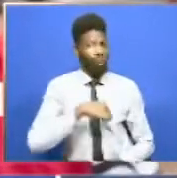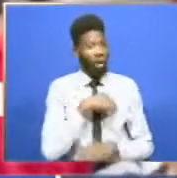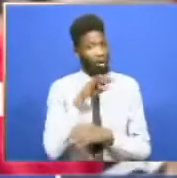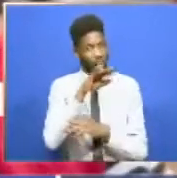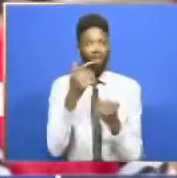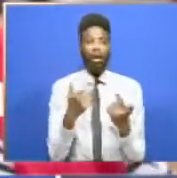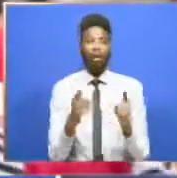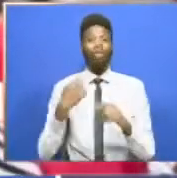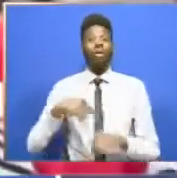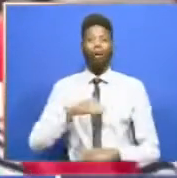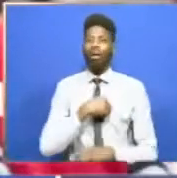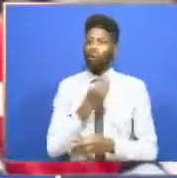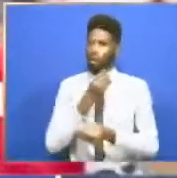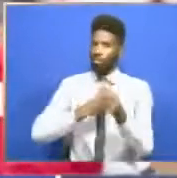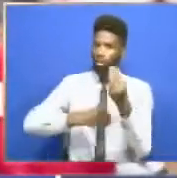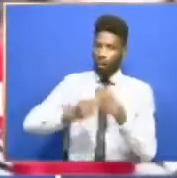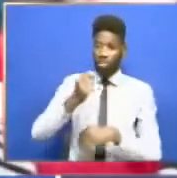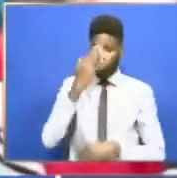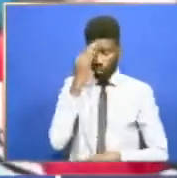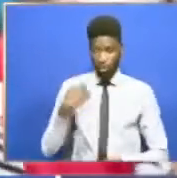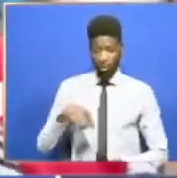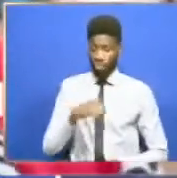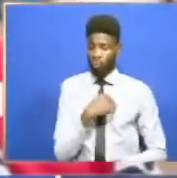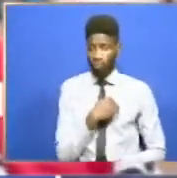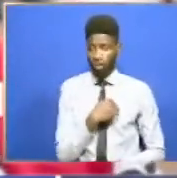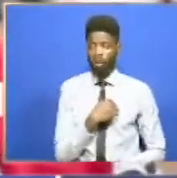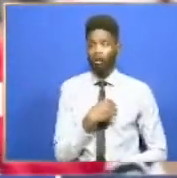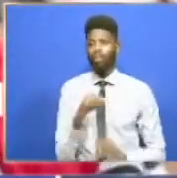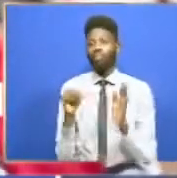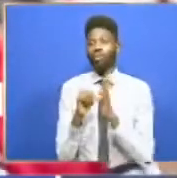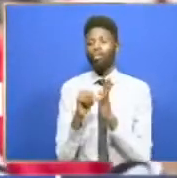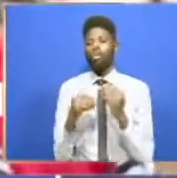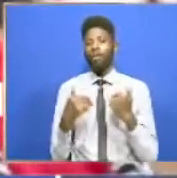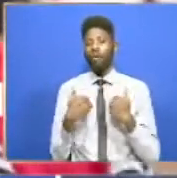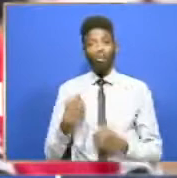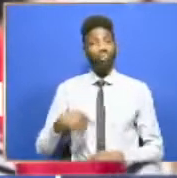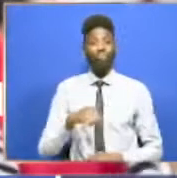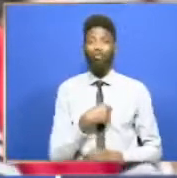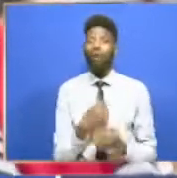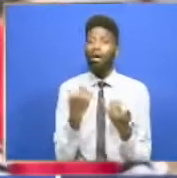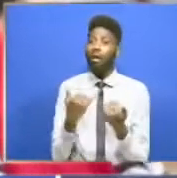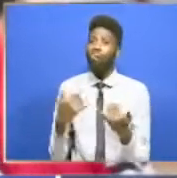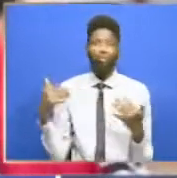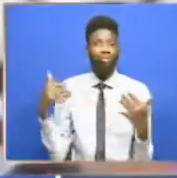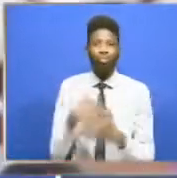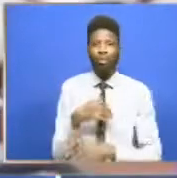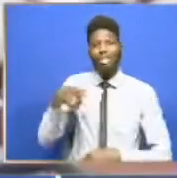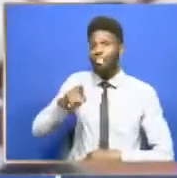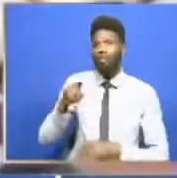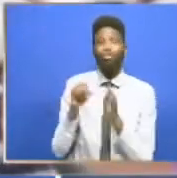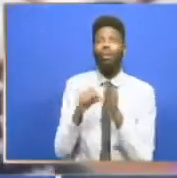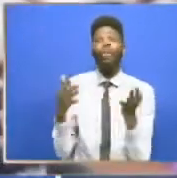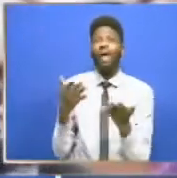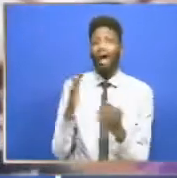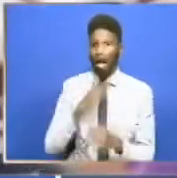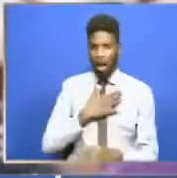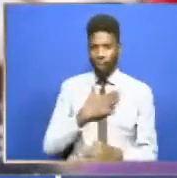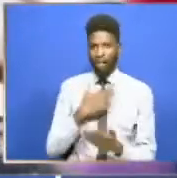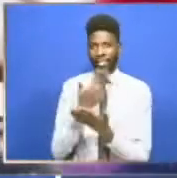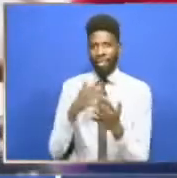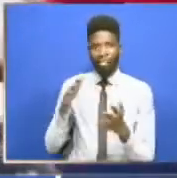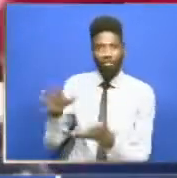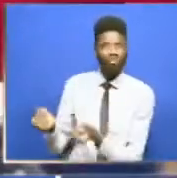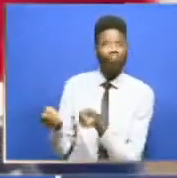tuuze juu tuko na mashida. Ndivyo tunashidwa shida ni nini wanatubebea vitu. Kama mimi nausanga